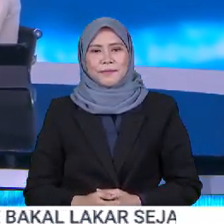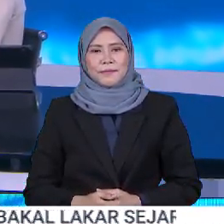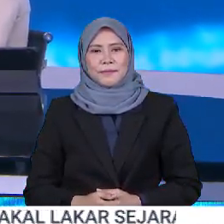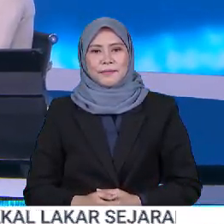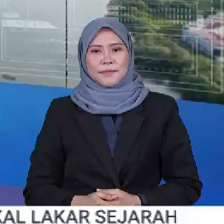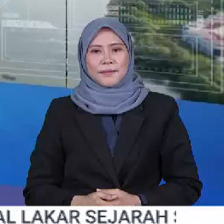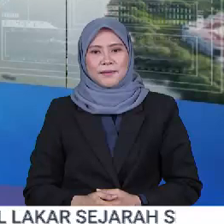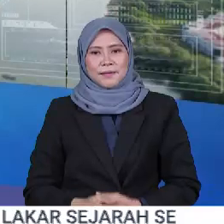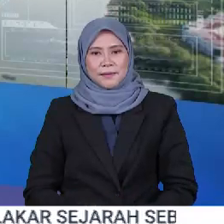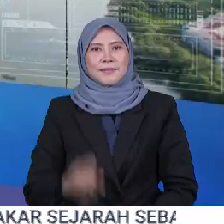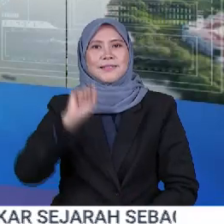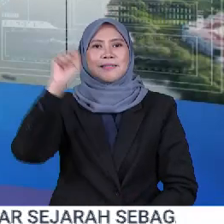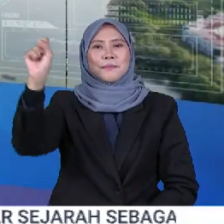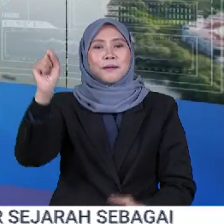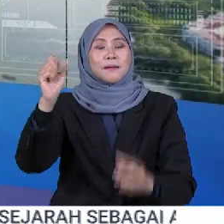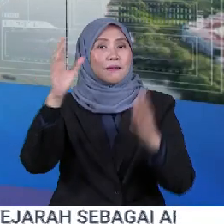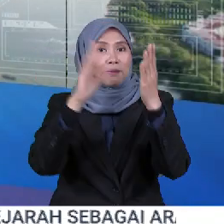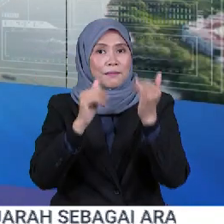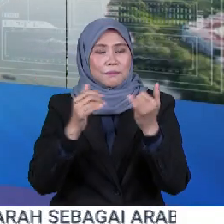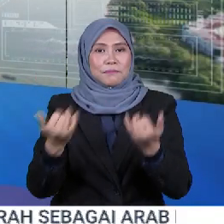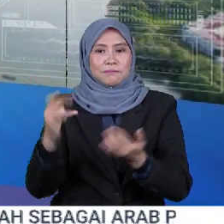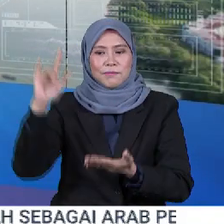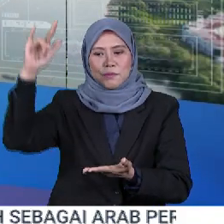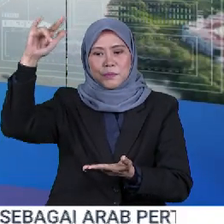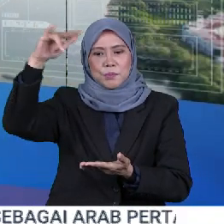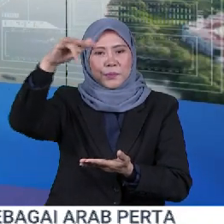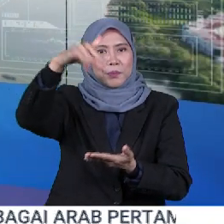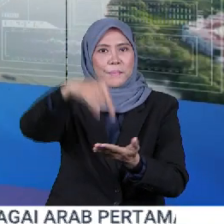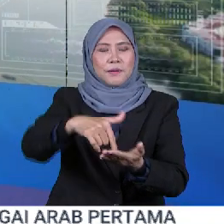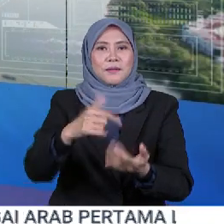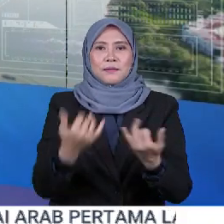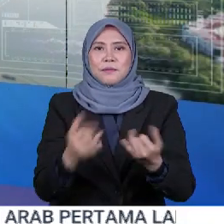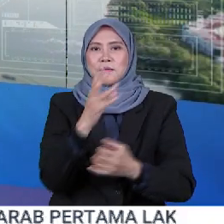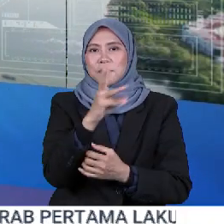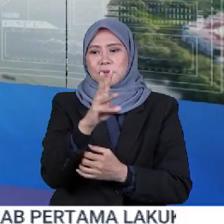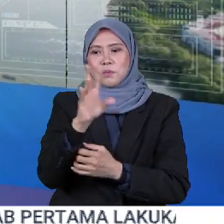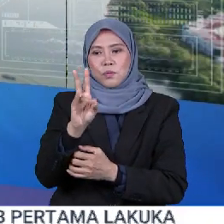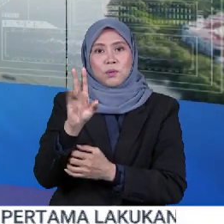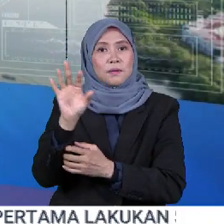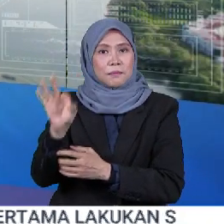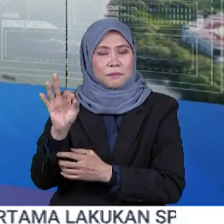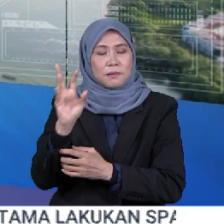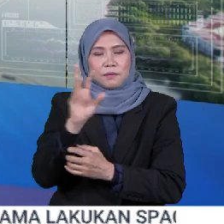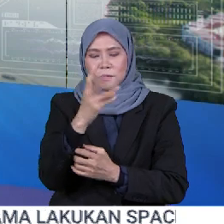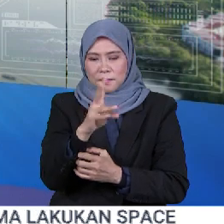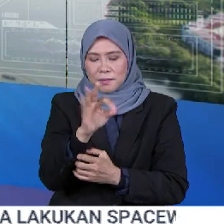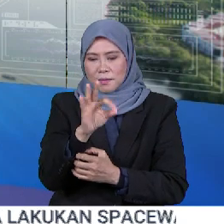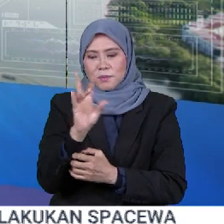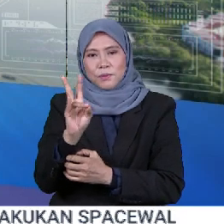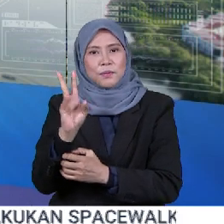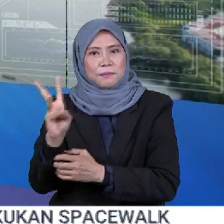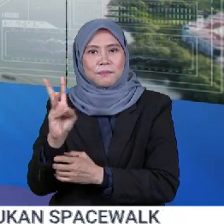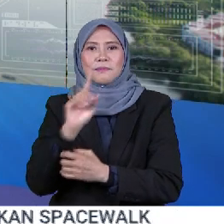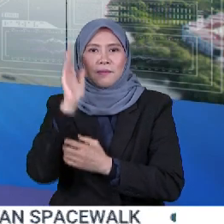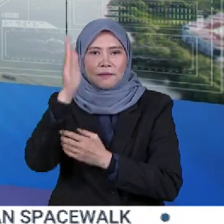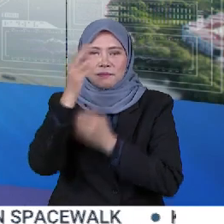Baik, sahih. Sabah berharap laporan nahas udara pesawat Sabah Air pada 6 Jun 1976 yang akan didedahkan oleh Perdana Menteri